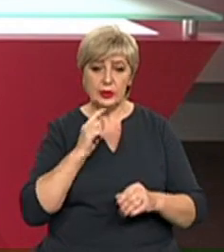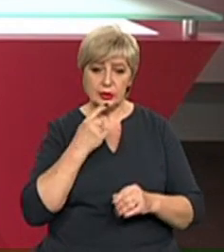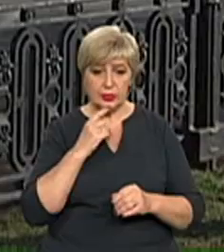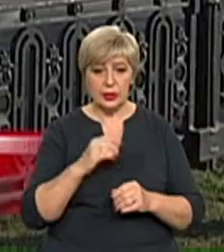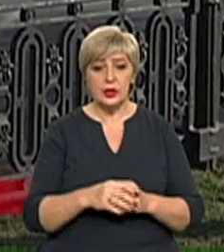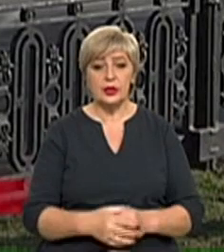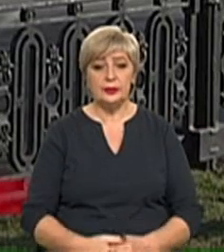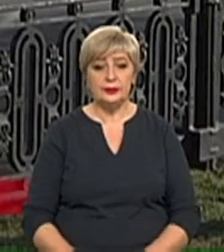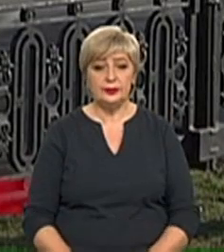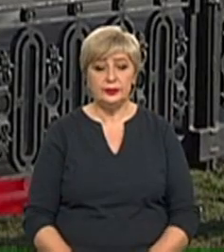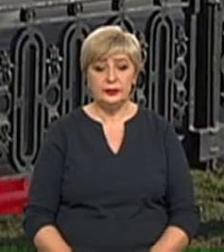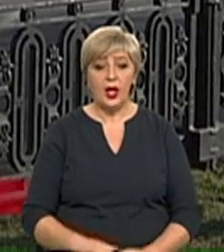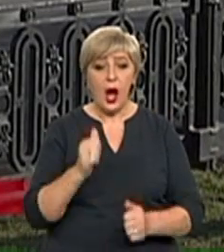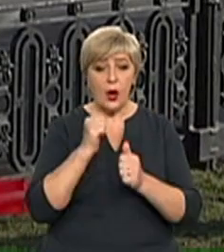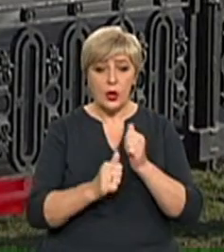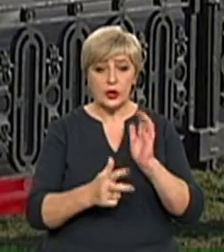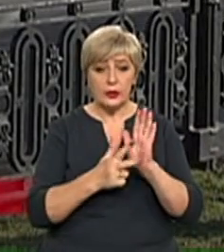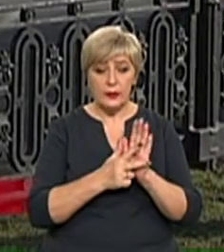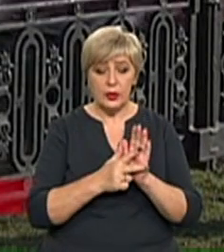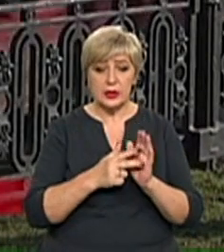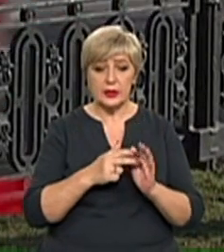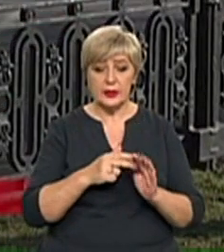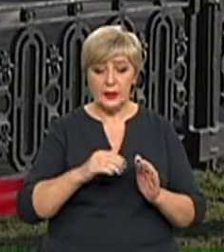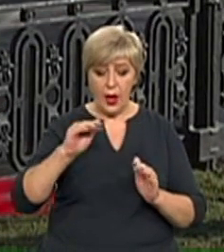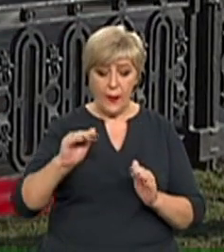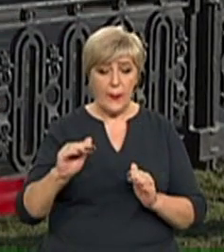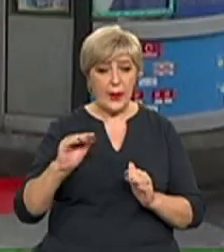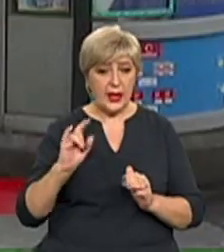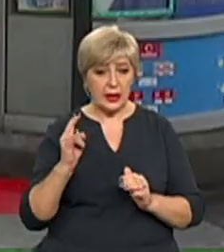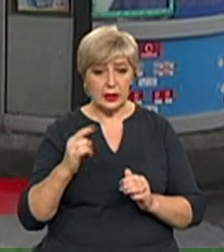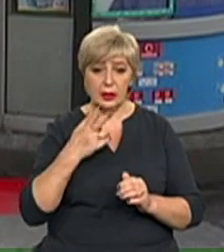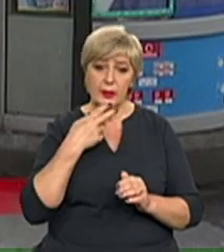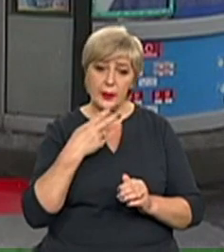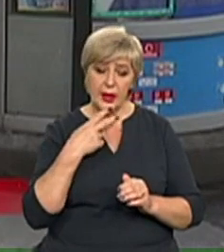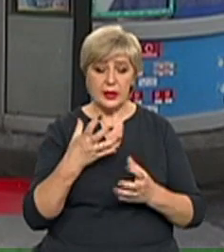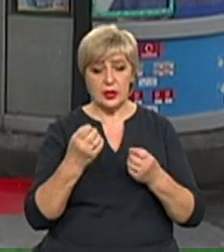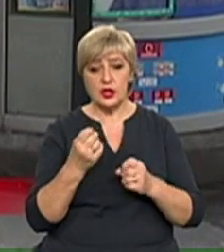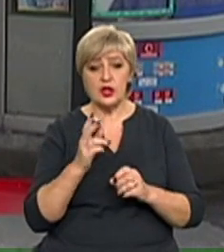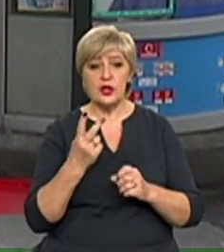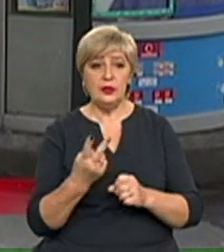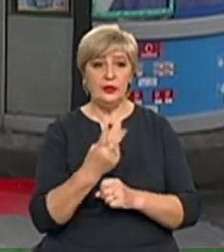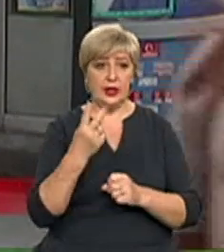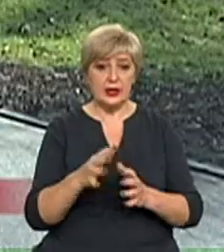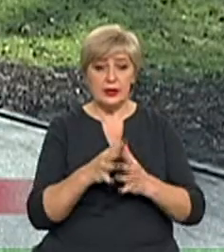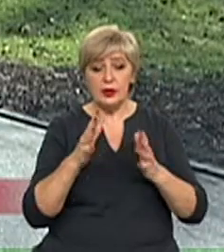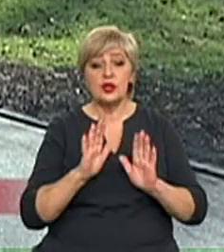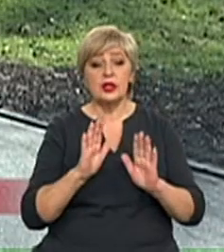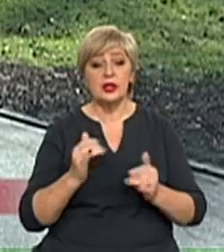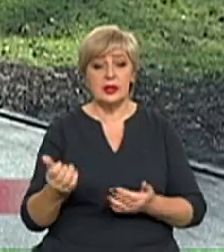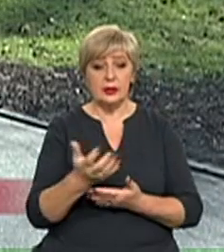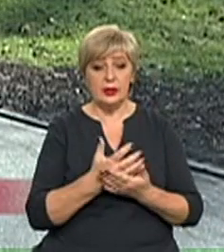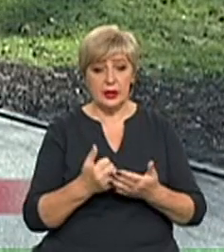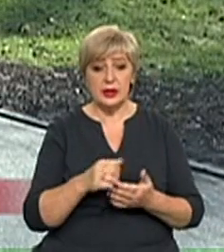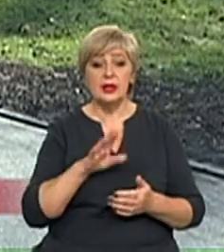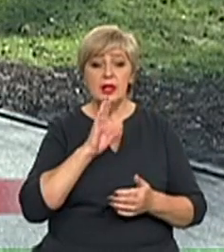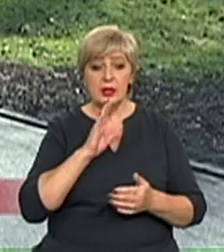дізнавалась. Кожен восьмий підліток в Україні палить. Ще вдвічі більше тільки збираються. Пані Альона